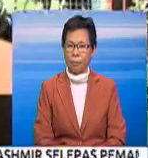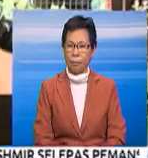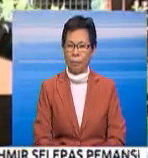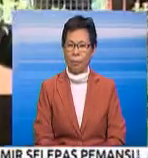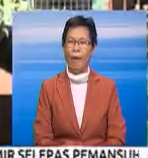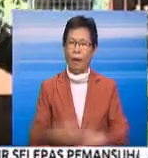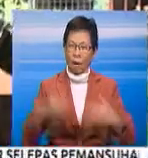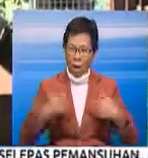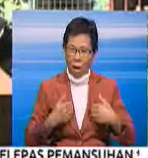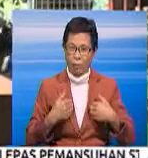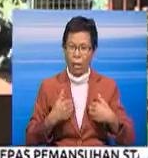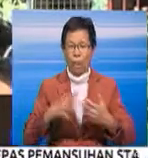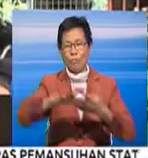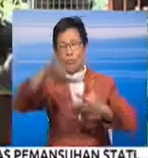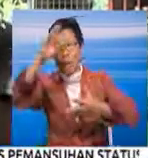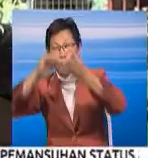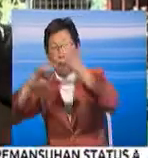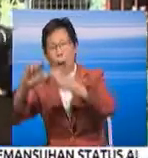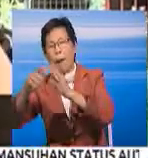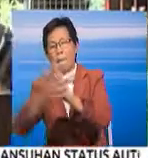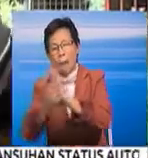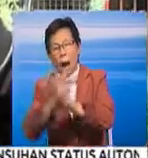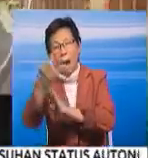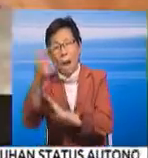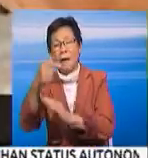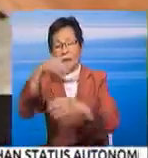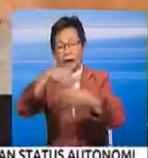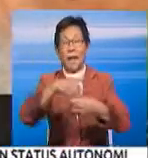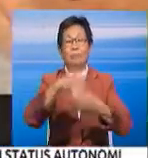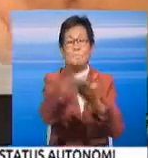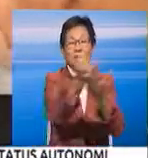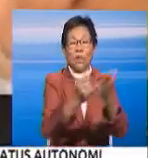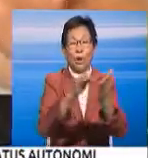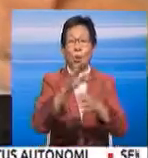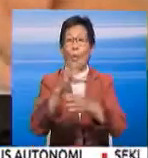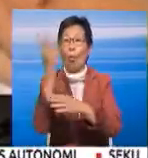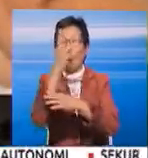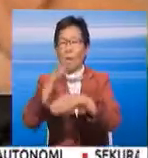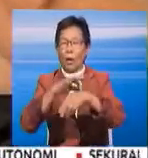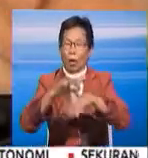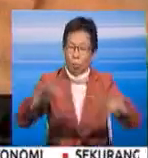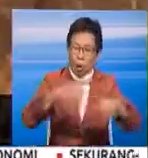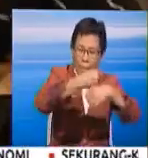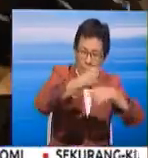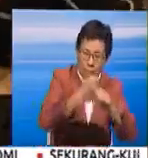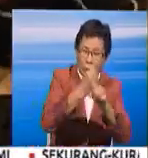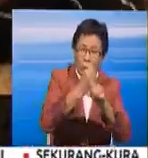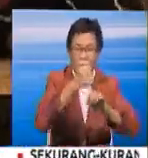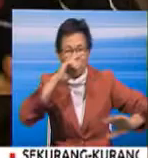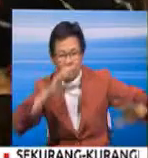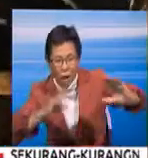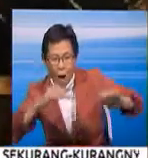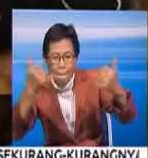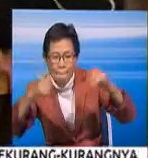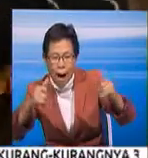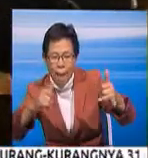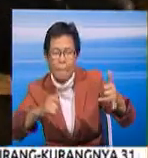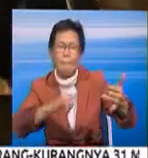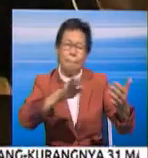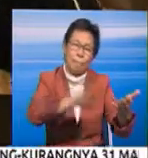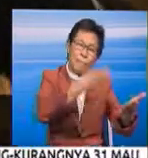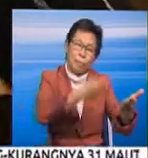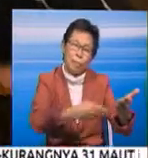Beliau turut menguasai kemahiran lain dalam seni wayang kulit seperti membuat patung karakter dan bermain alat muzik seperti